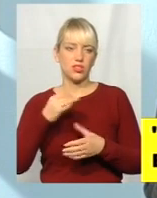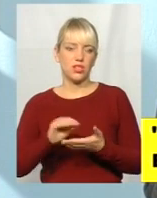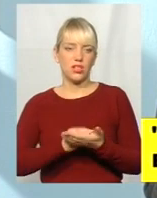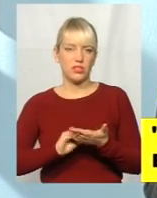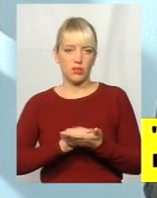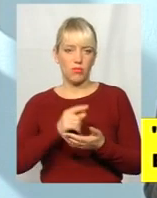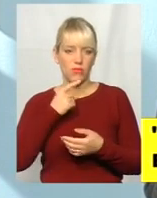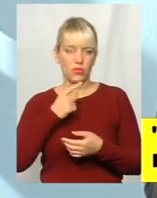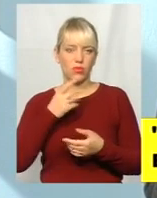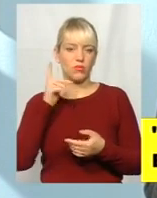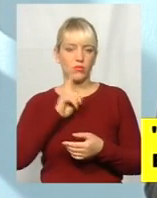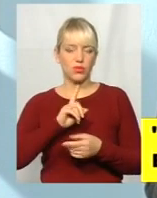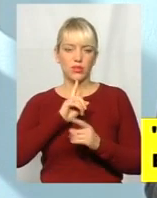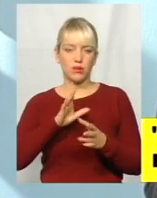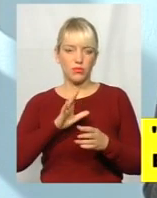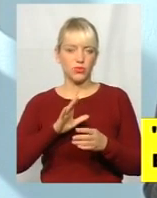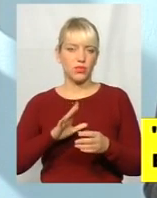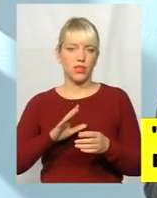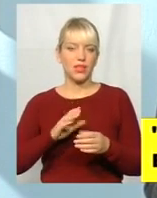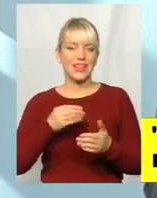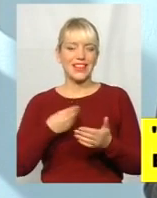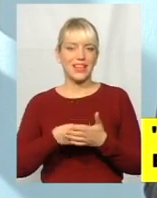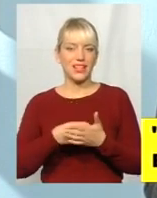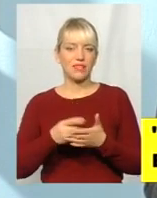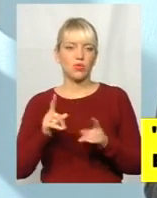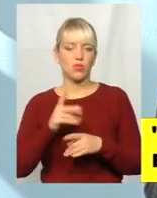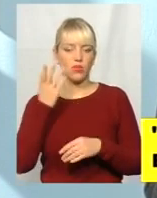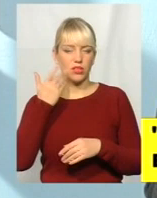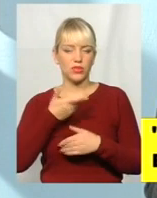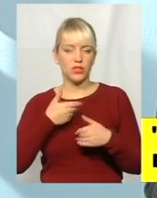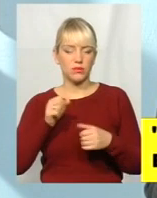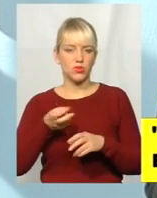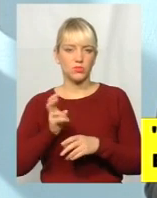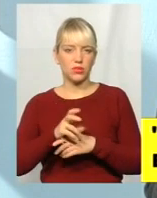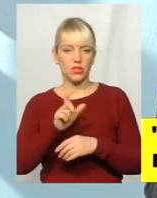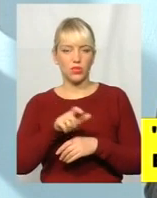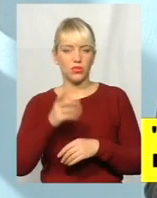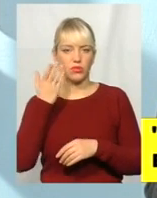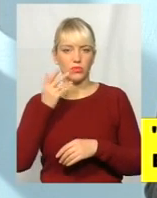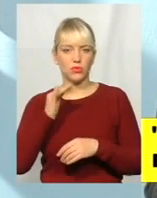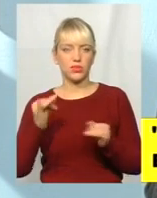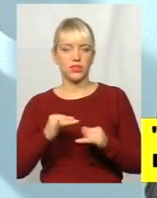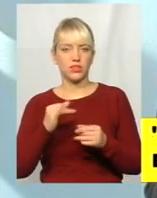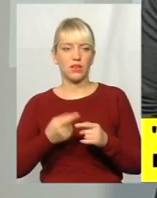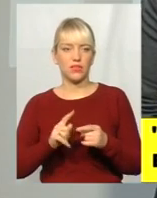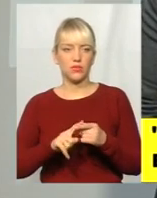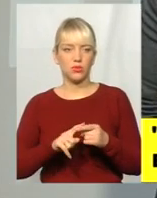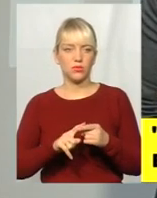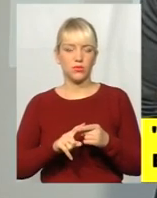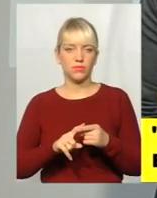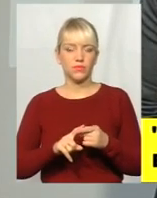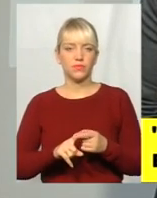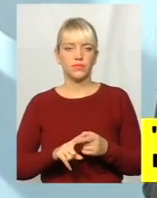поки не буде адекватного тарифу, коли до нас зможуть прийти люди, коли вони будуть зацікавлені в тому, щоб прийти коли на роботу вже. Коли нам його